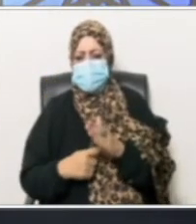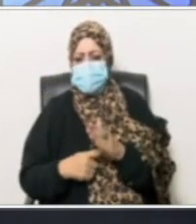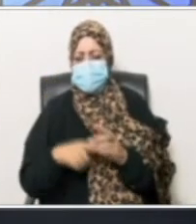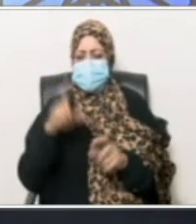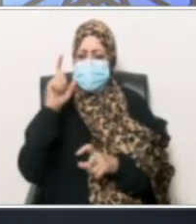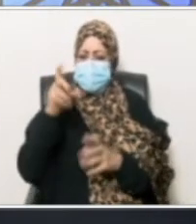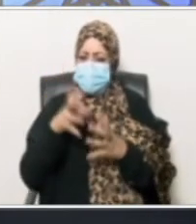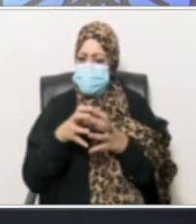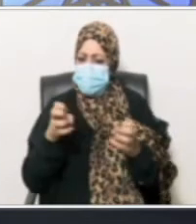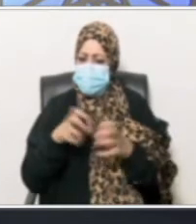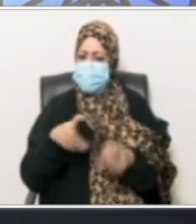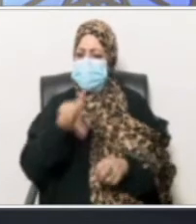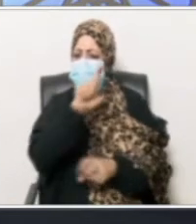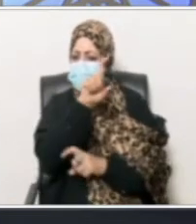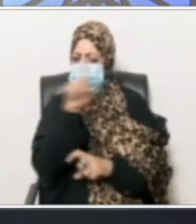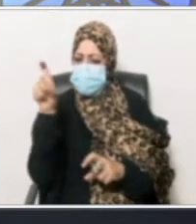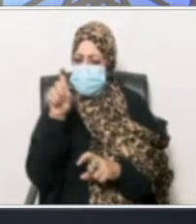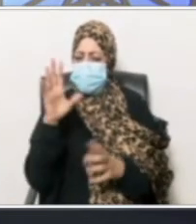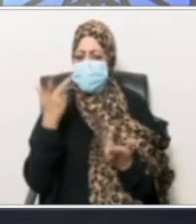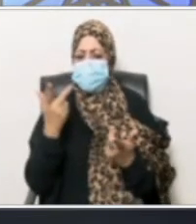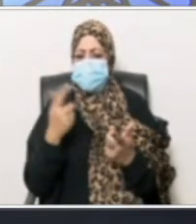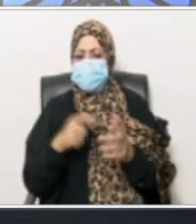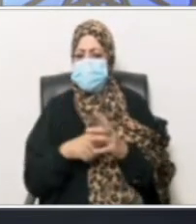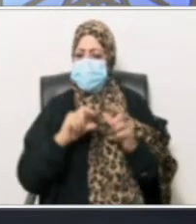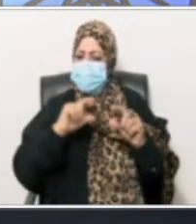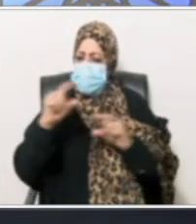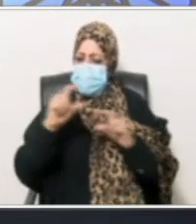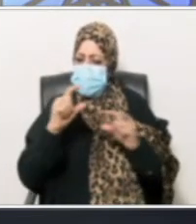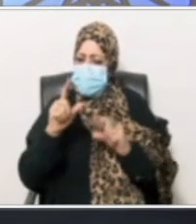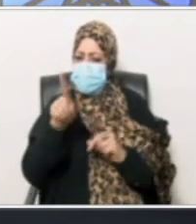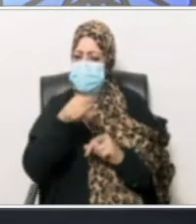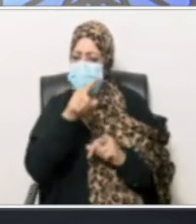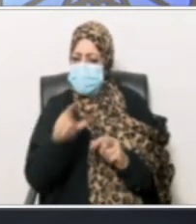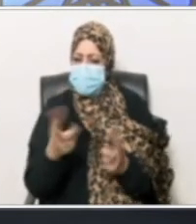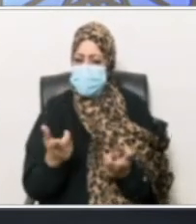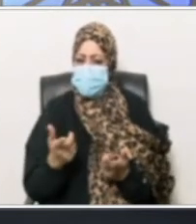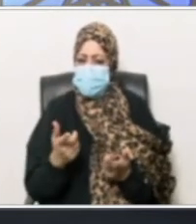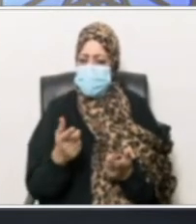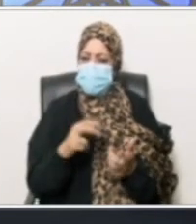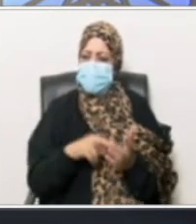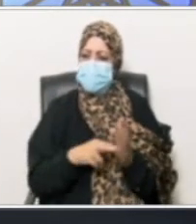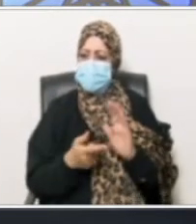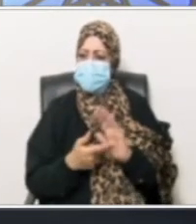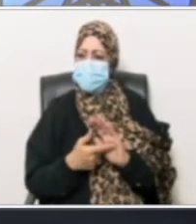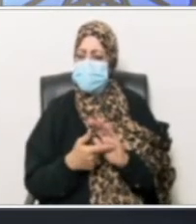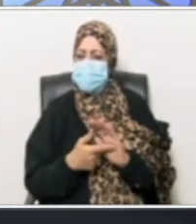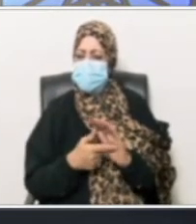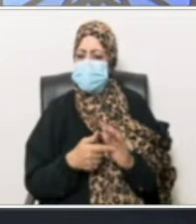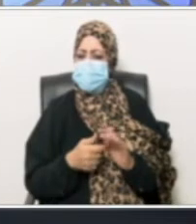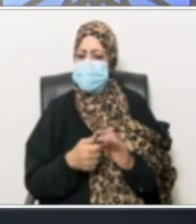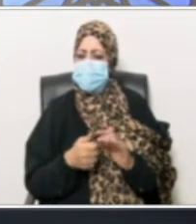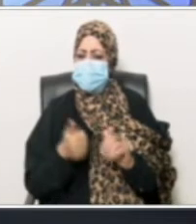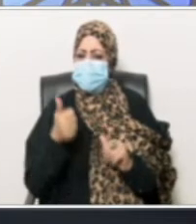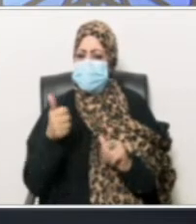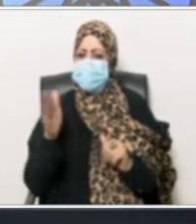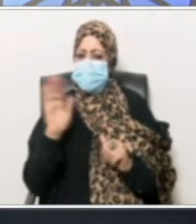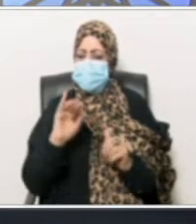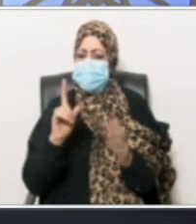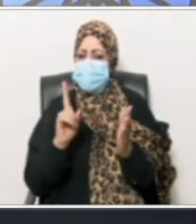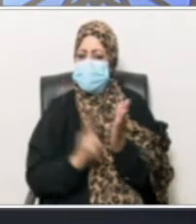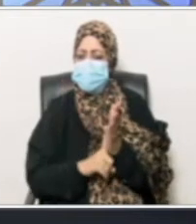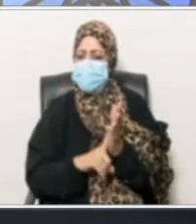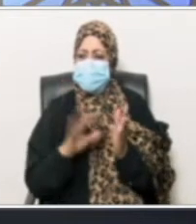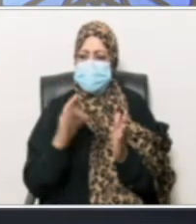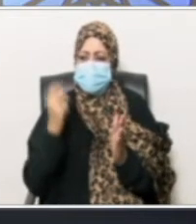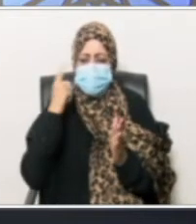هذه وزي كيف تحكم على ايش يا اخ اسامه؟ كيف تحكم على ماذا؟ كيف تحكم على الدوله ان هي علمانيه؟